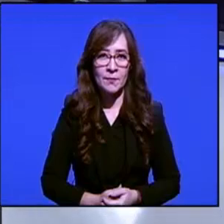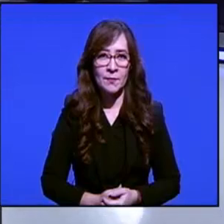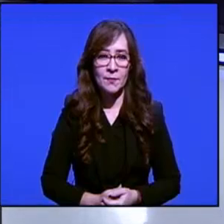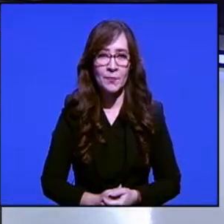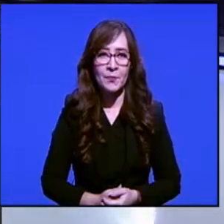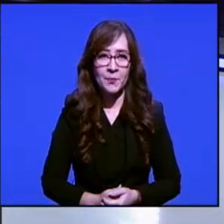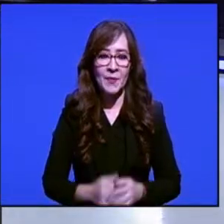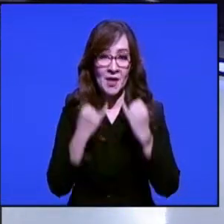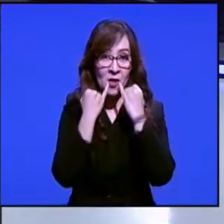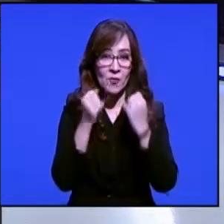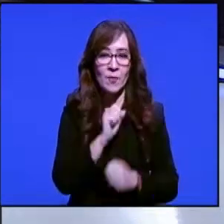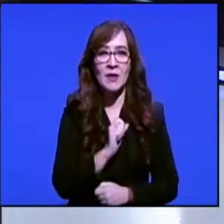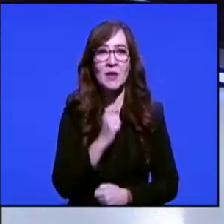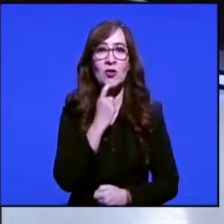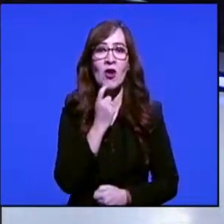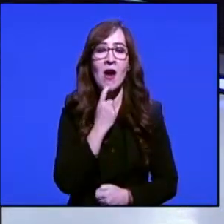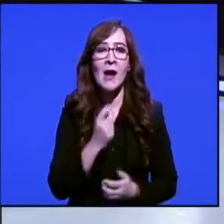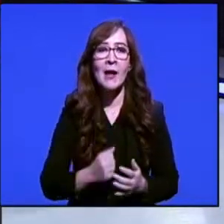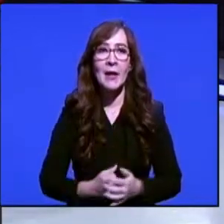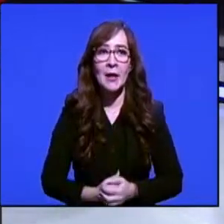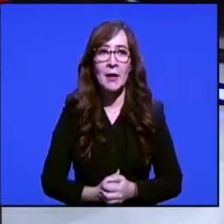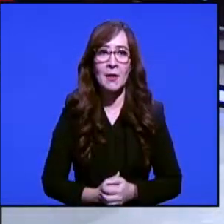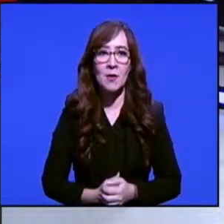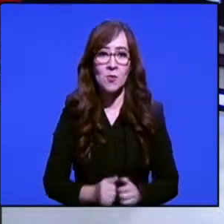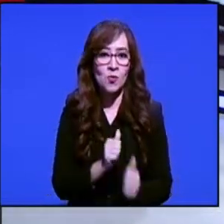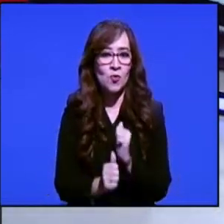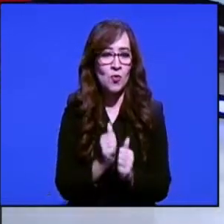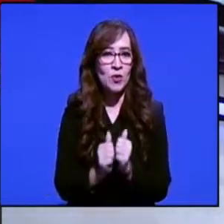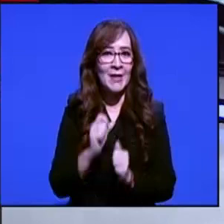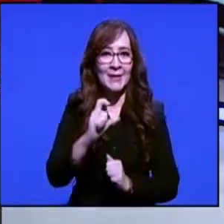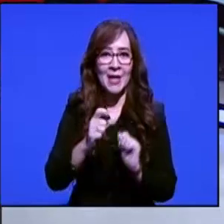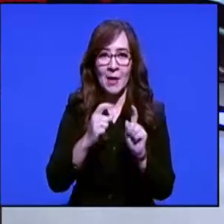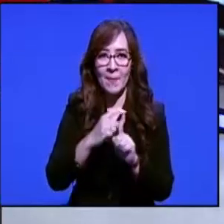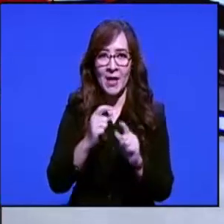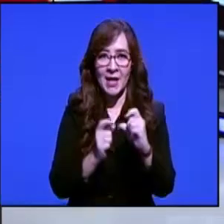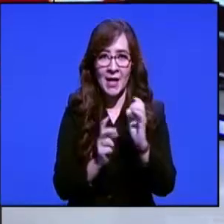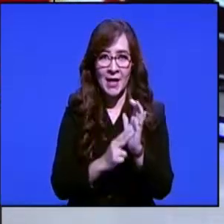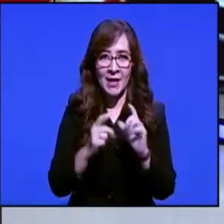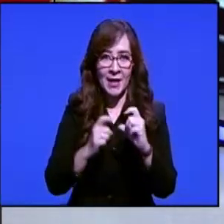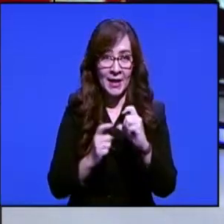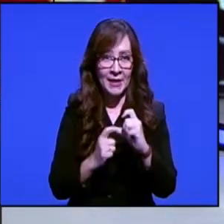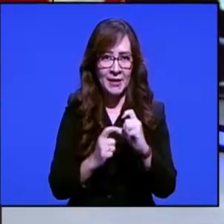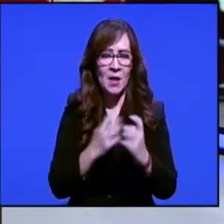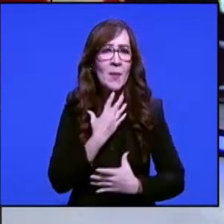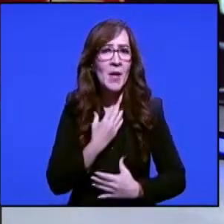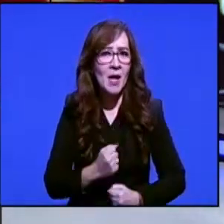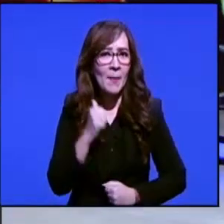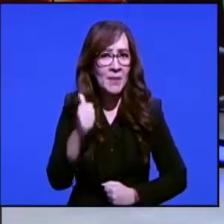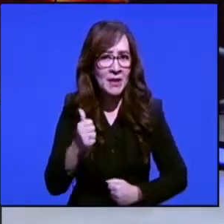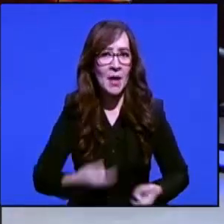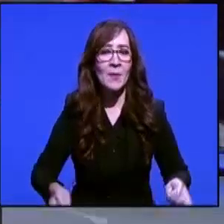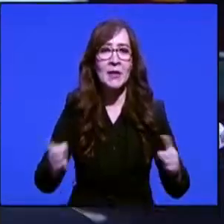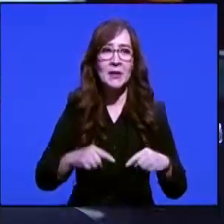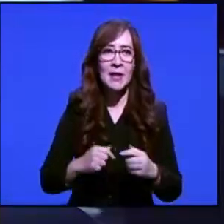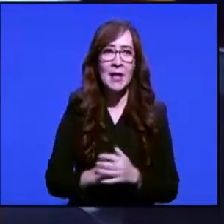Kita beralih ke informasi seputar ujian para calon pegawai negeri sipil CPNS. Harapan bisa menjadi aparatur negara, sejumlah peserta